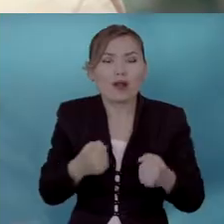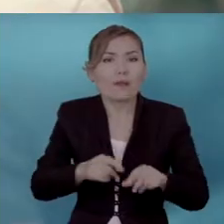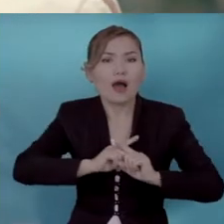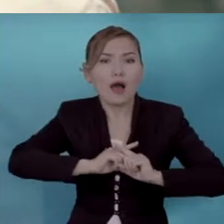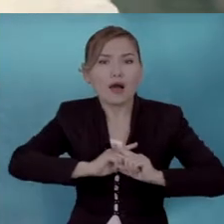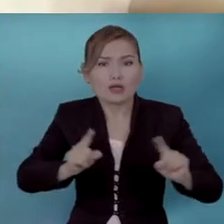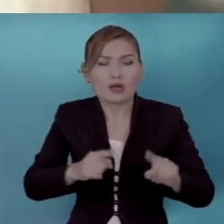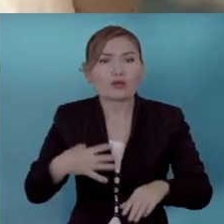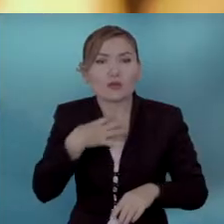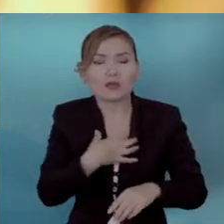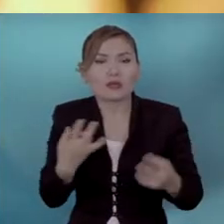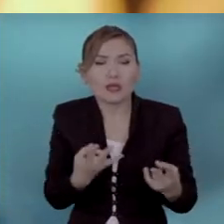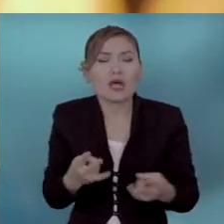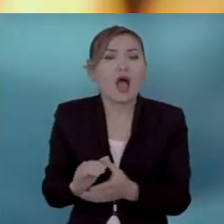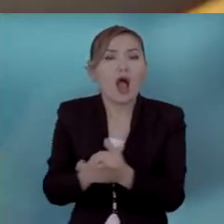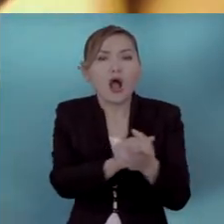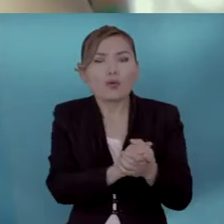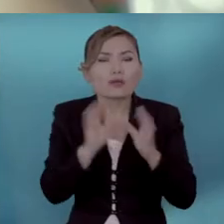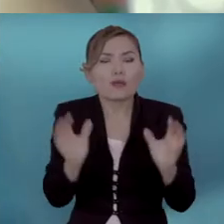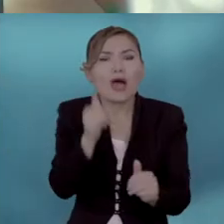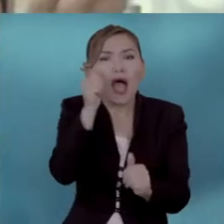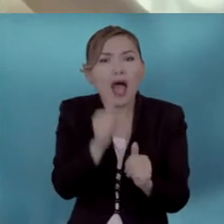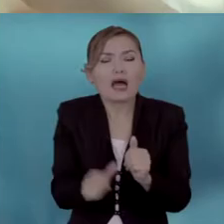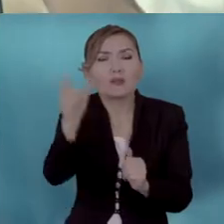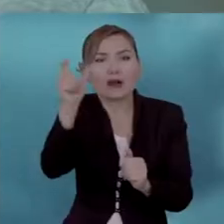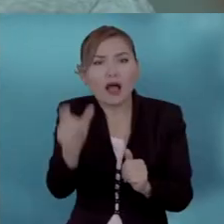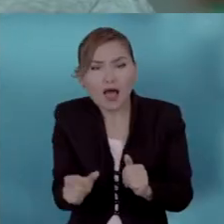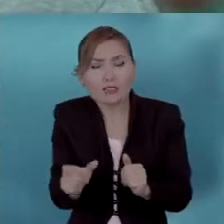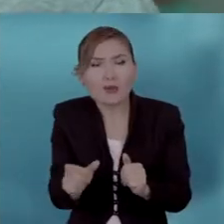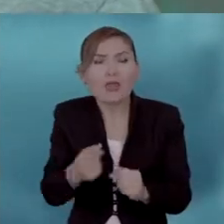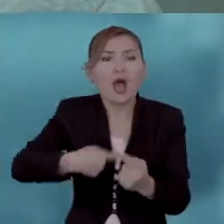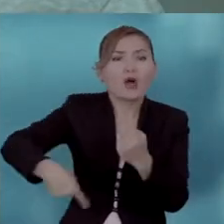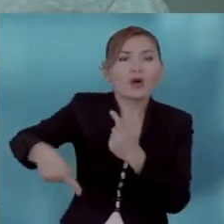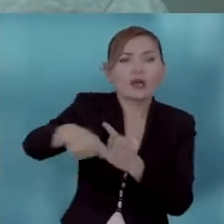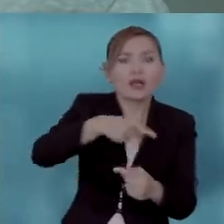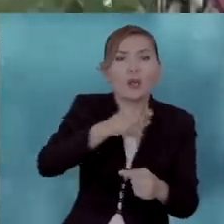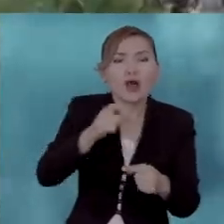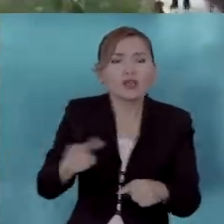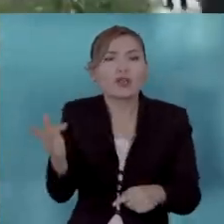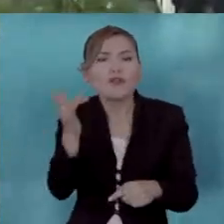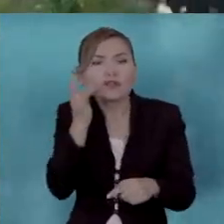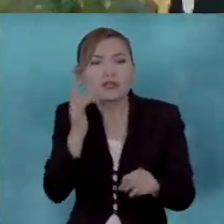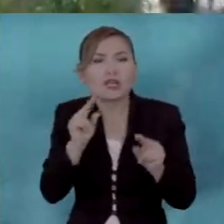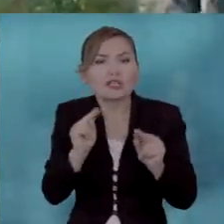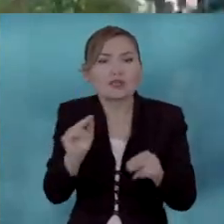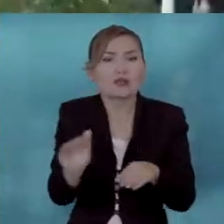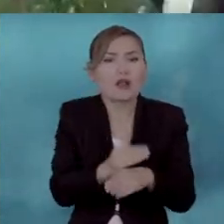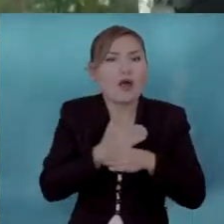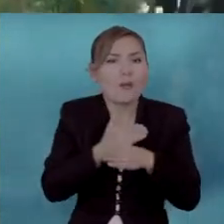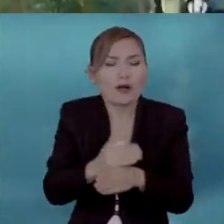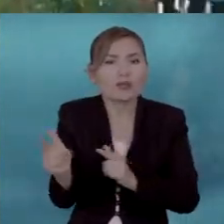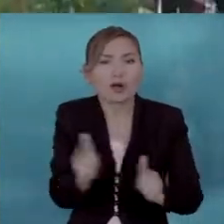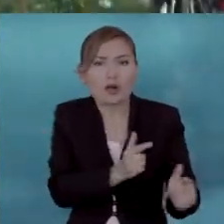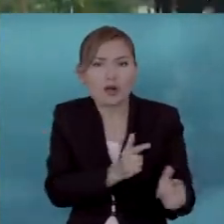белгісі ауызбіршілік, яғни әрбір адамның айналасындағыларға деген адал ниеті, қашанда көмек қолын созуға әзірлік